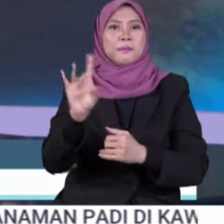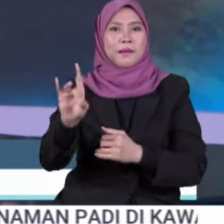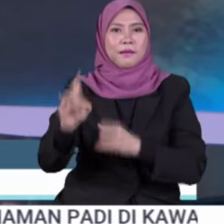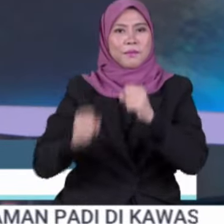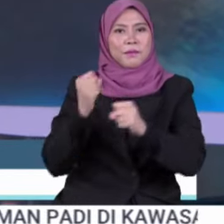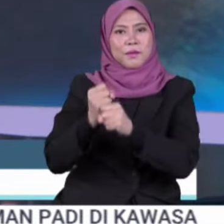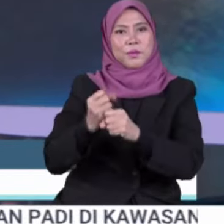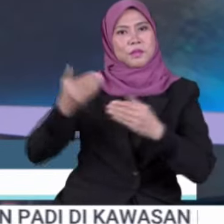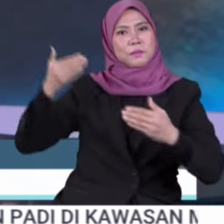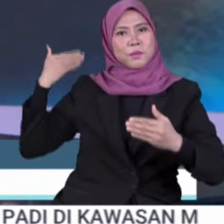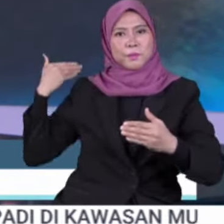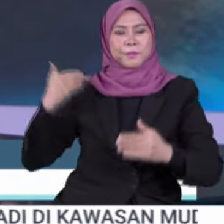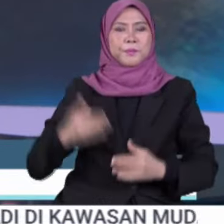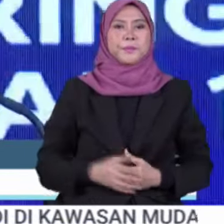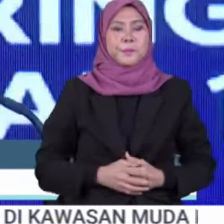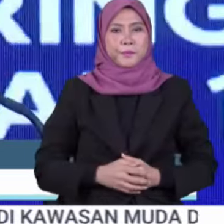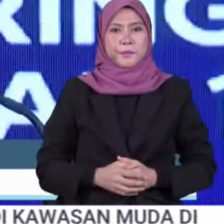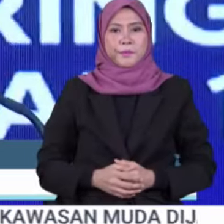tahun sebelumnya.